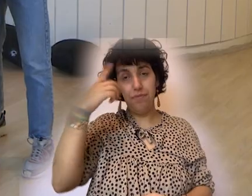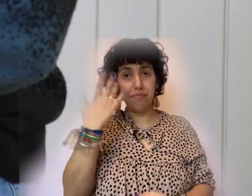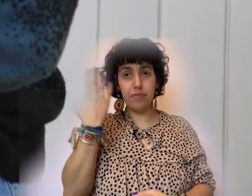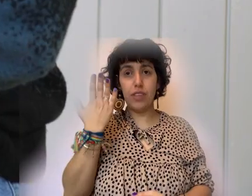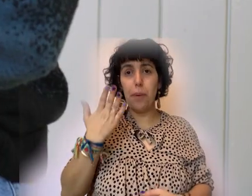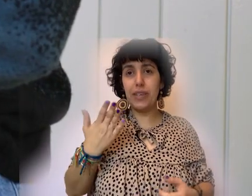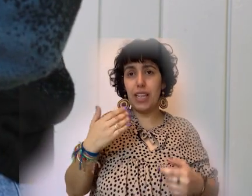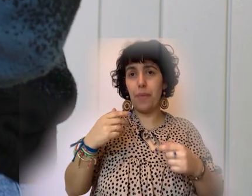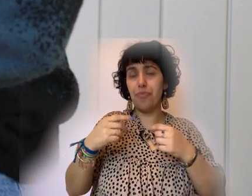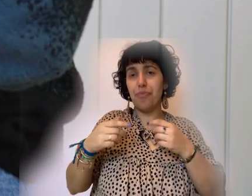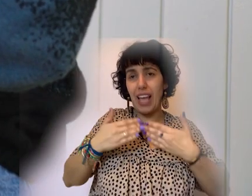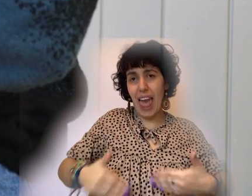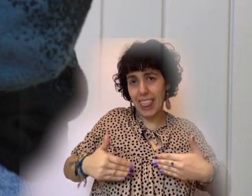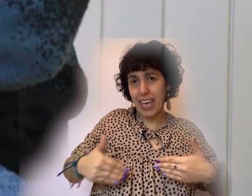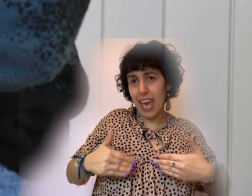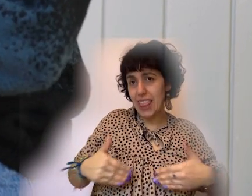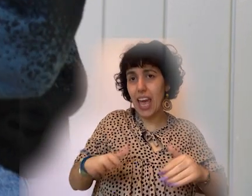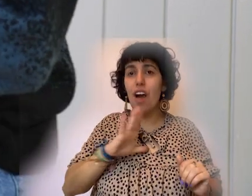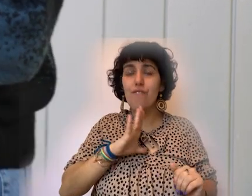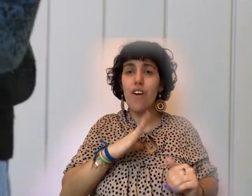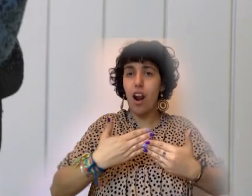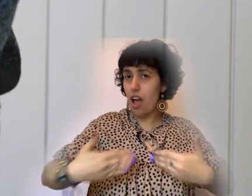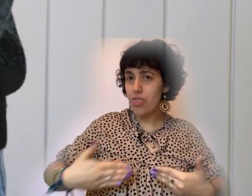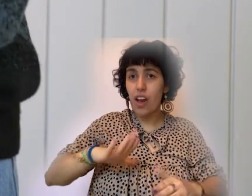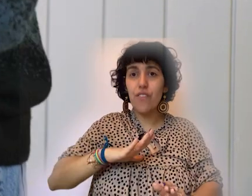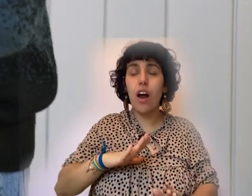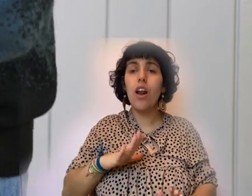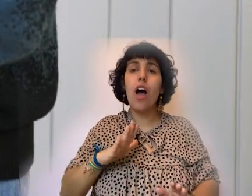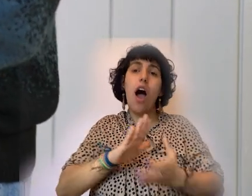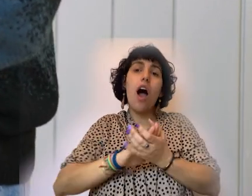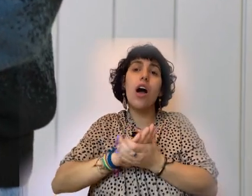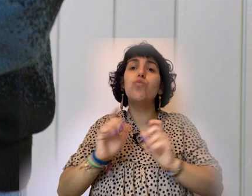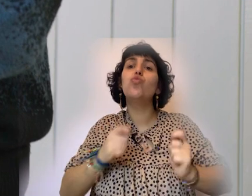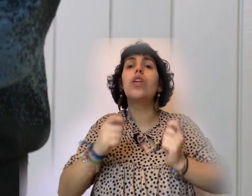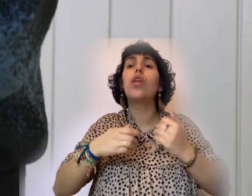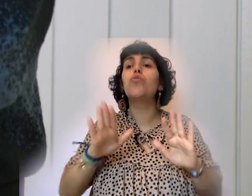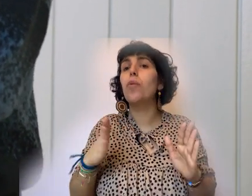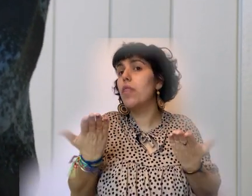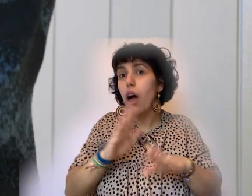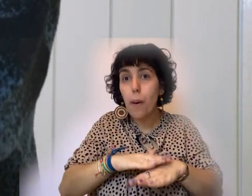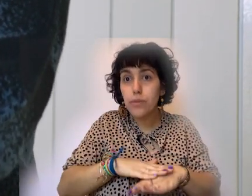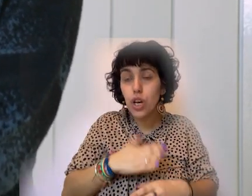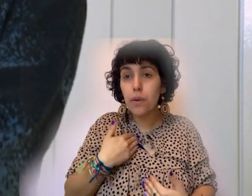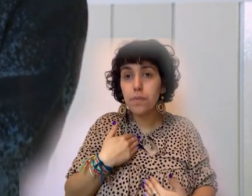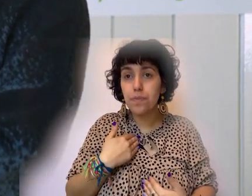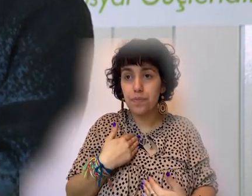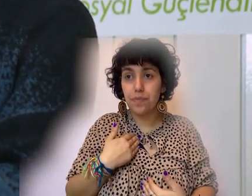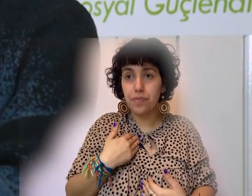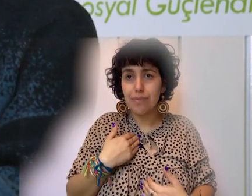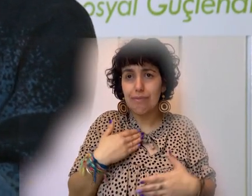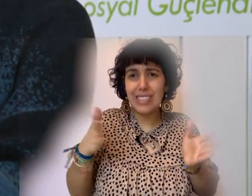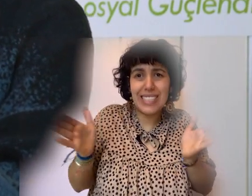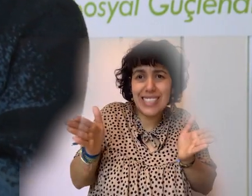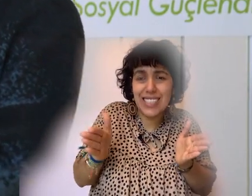kollarım iyice artık bizim hiçbir şey yok Ve kitlendim işte bir yerde sıkıştım falan kapatabilirim Çünkü aynı hizada